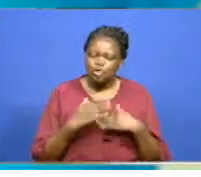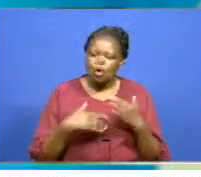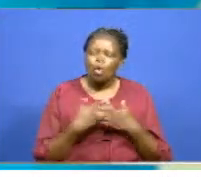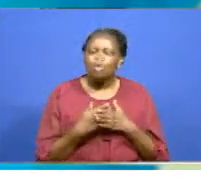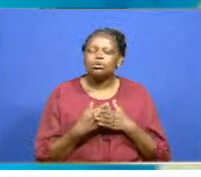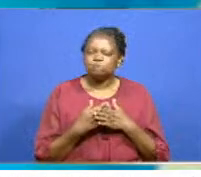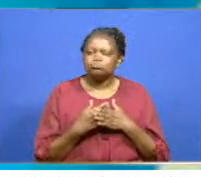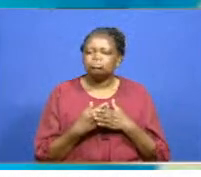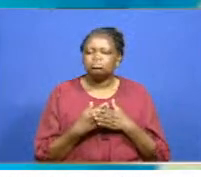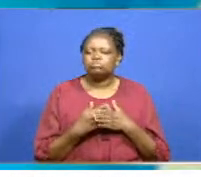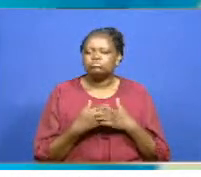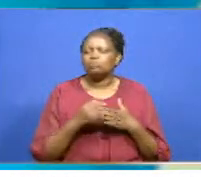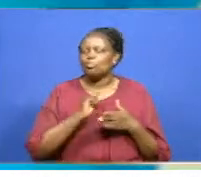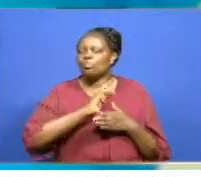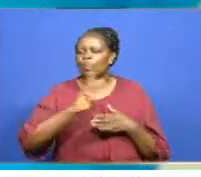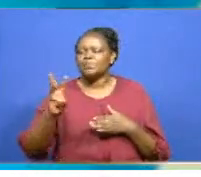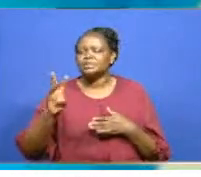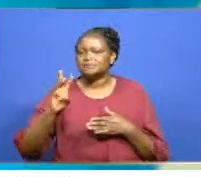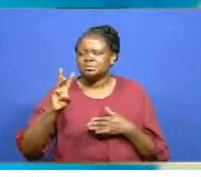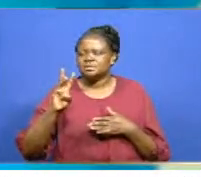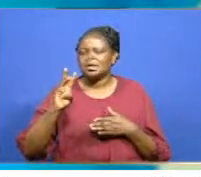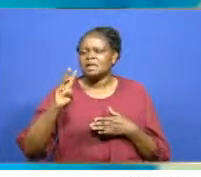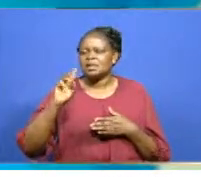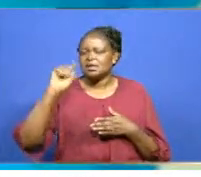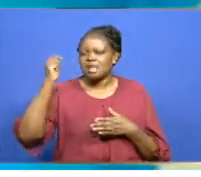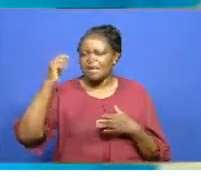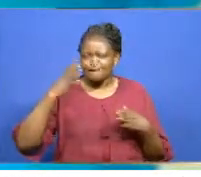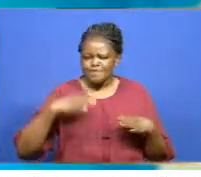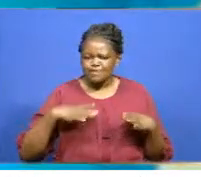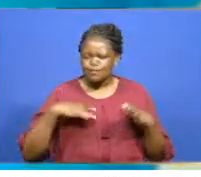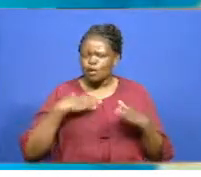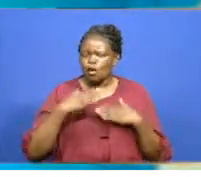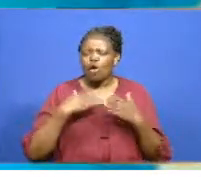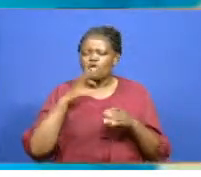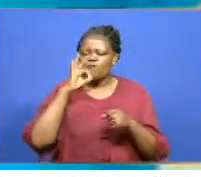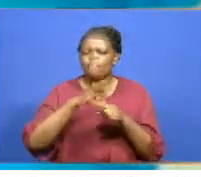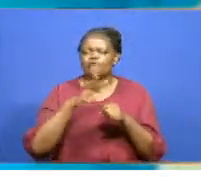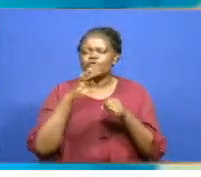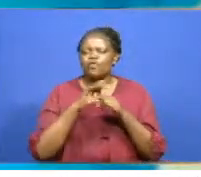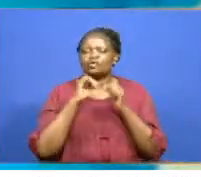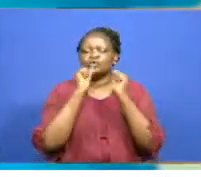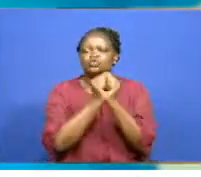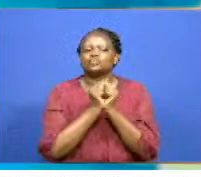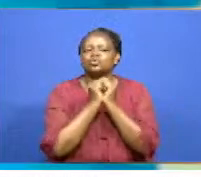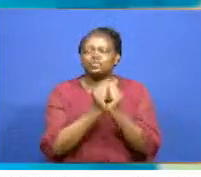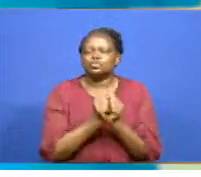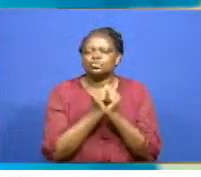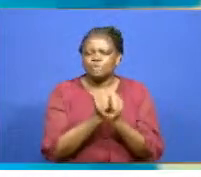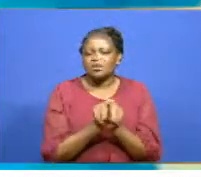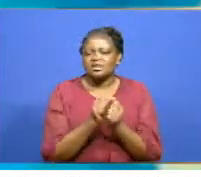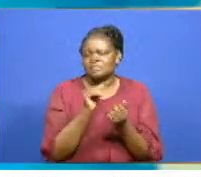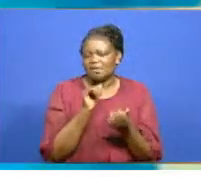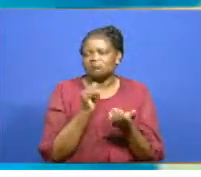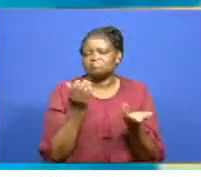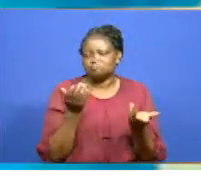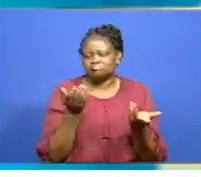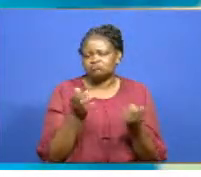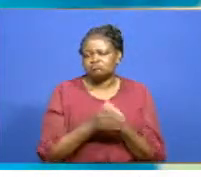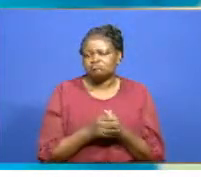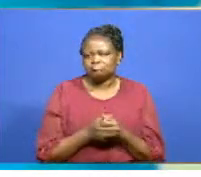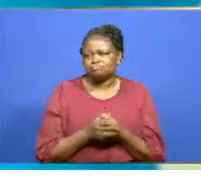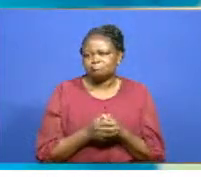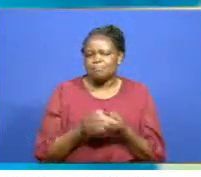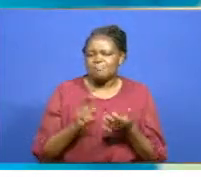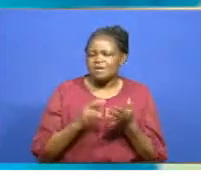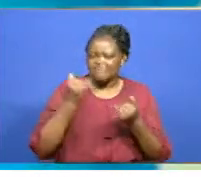wana Western Kenya katika kikapu kimoja ama katika philosophy moja, ili waweze kuweka kura zao ziweze ku